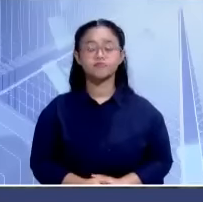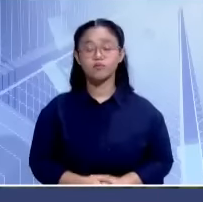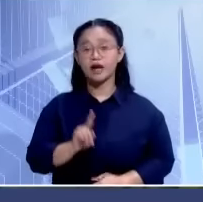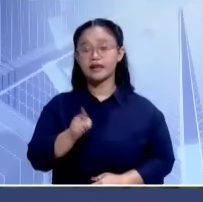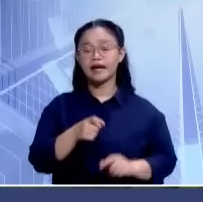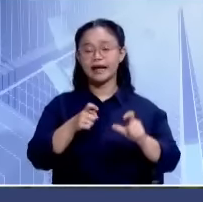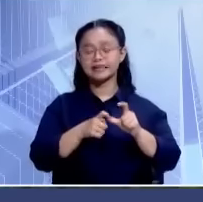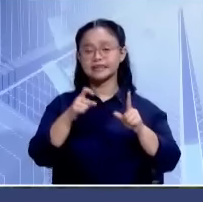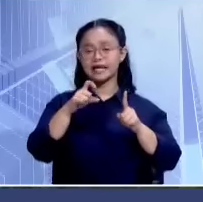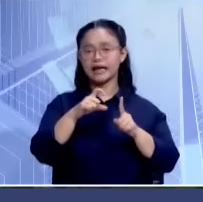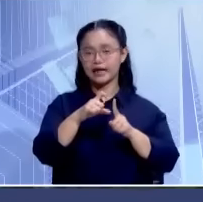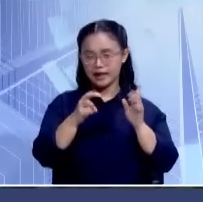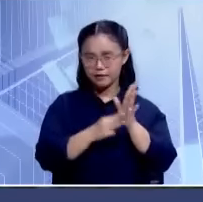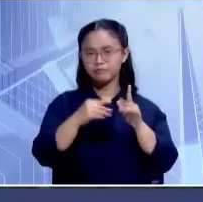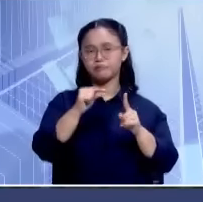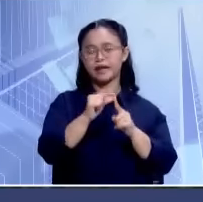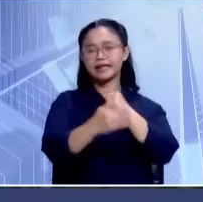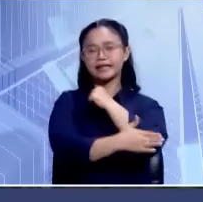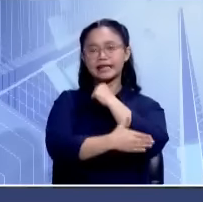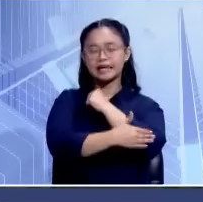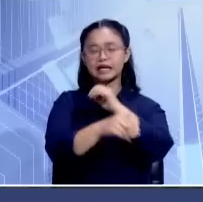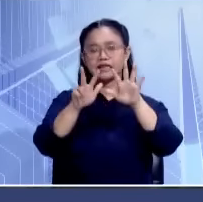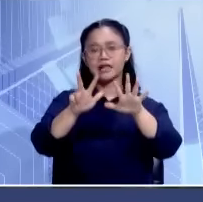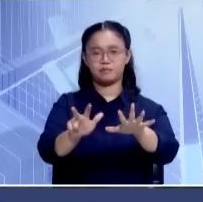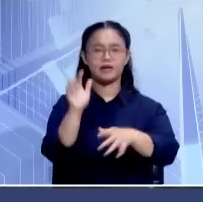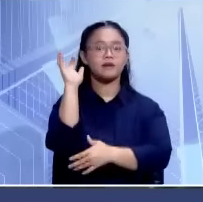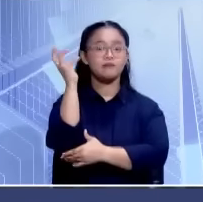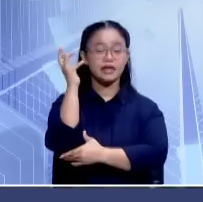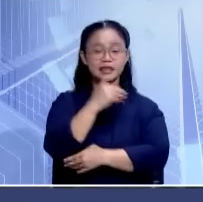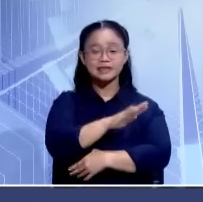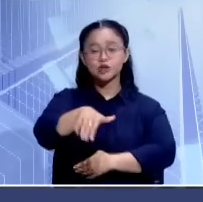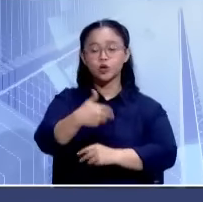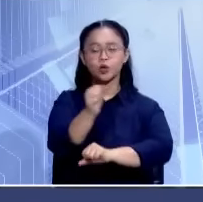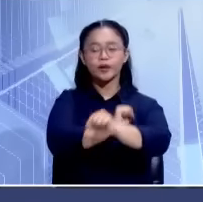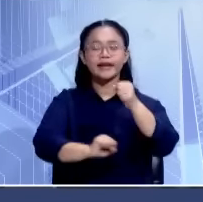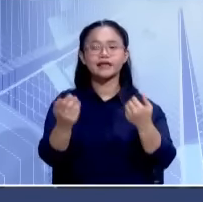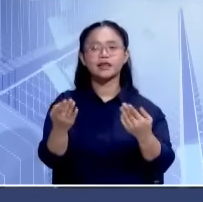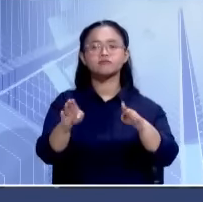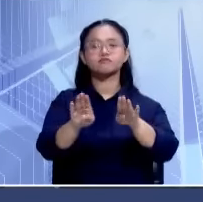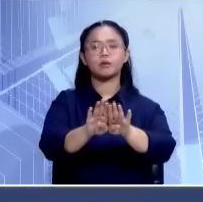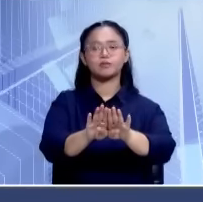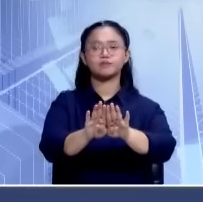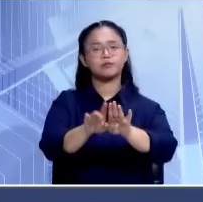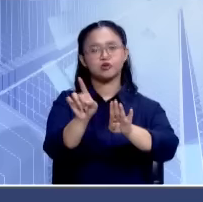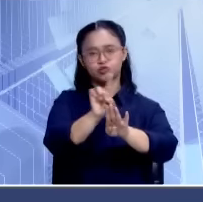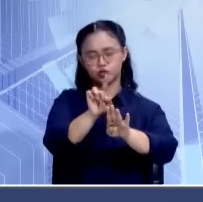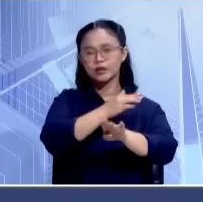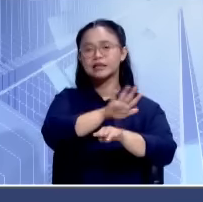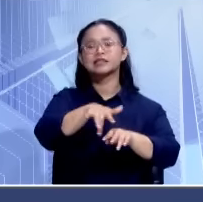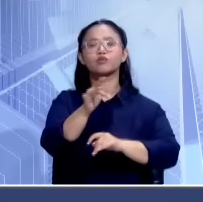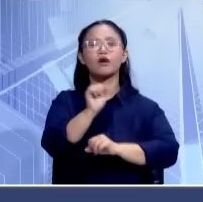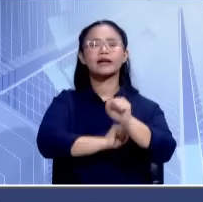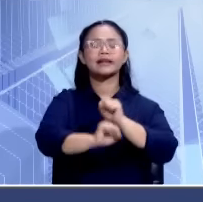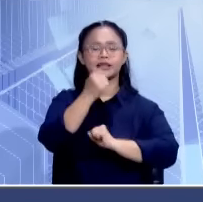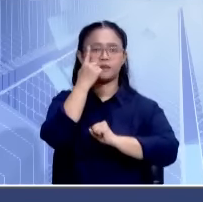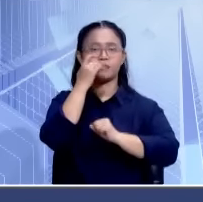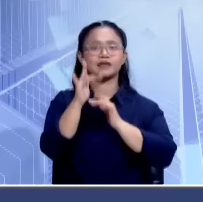SMP Negeri 8 Tangerang Selatan Banten menghentikan seluruh aktivitas di sekolah dan melakukan pembelajaran jarak